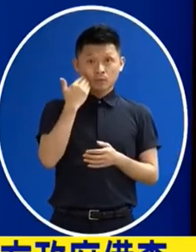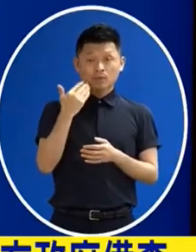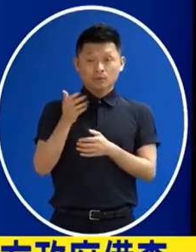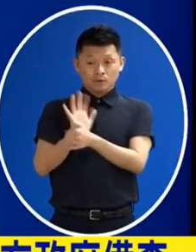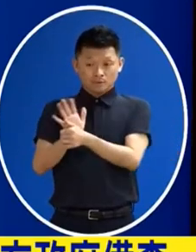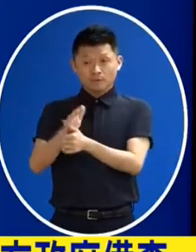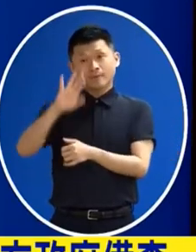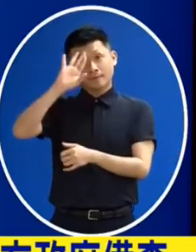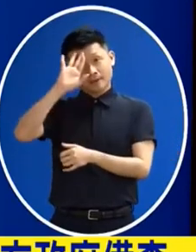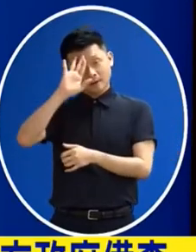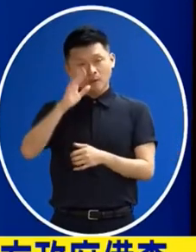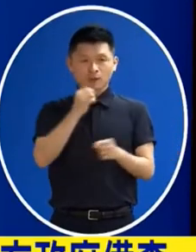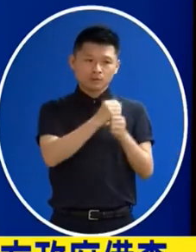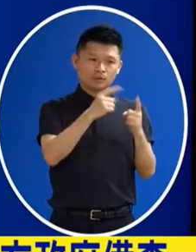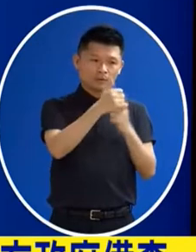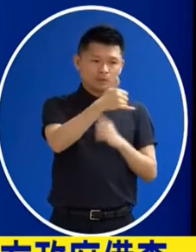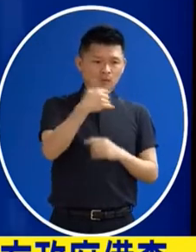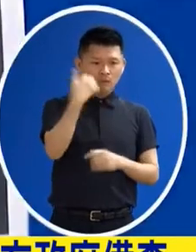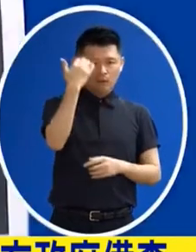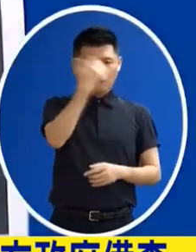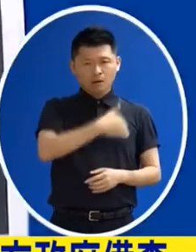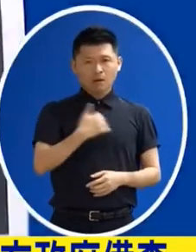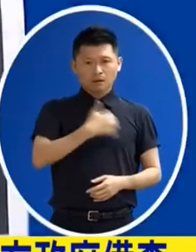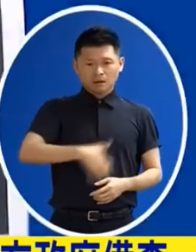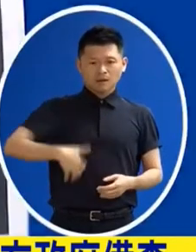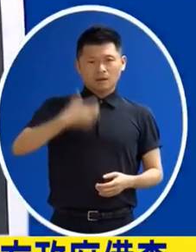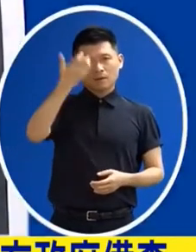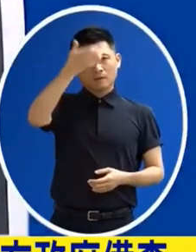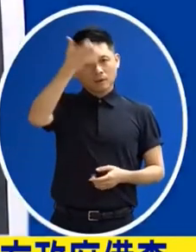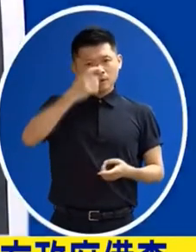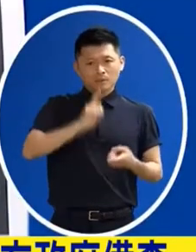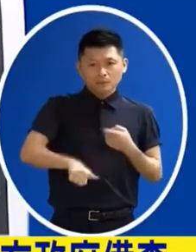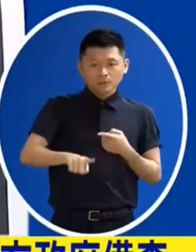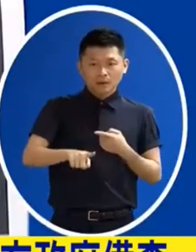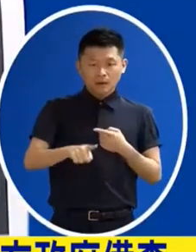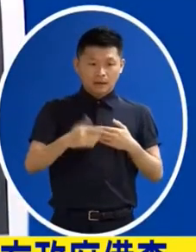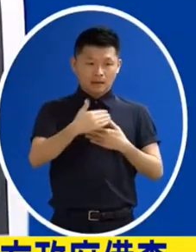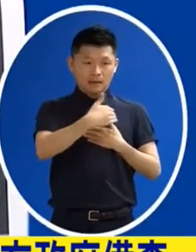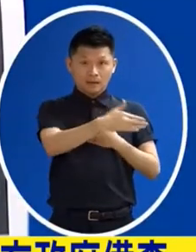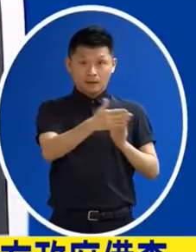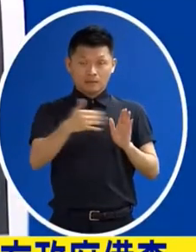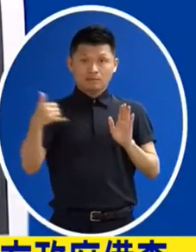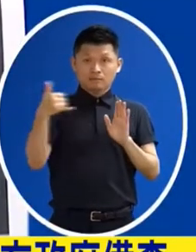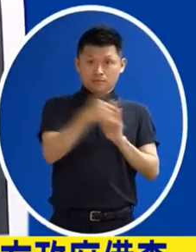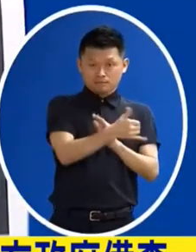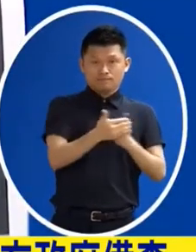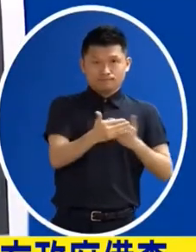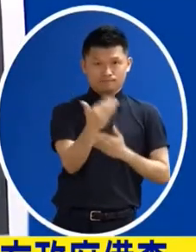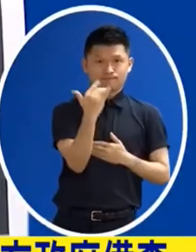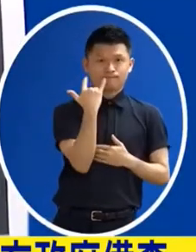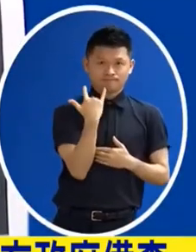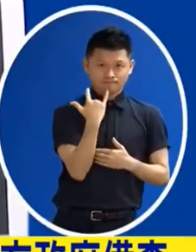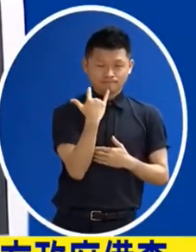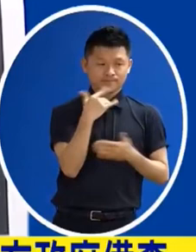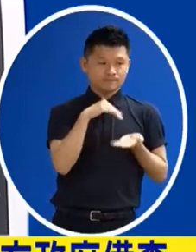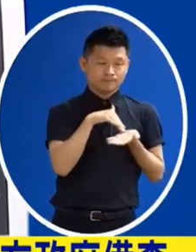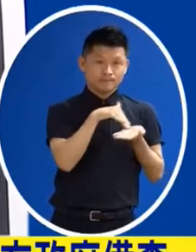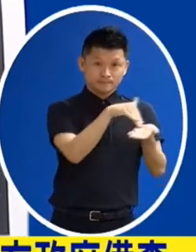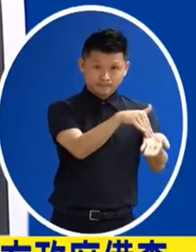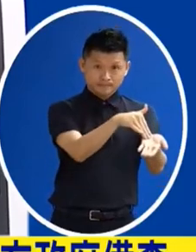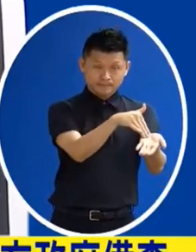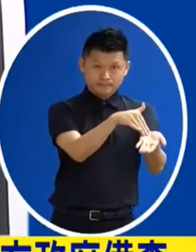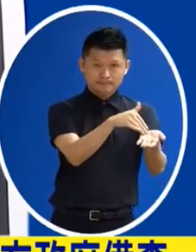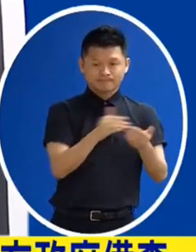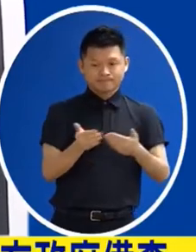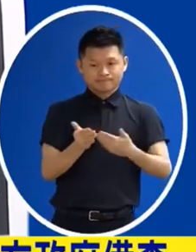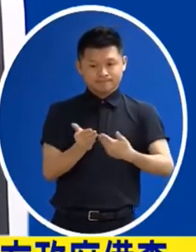员有发生发烧有一些症状出来的时候，可以在那边等待送医的过程里面